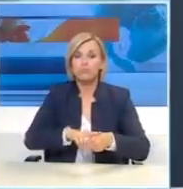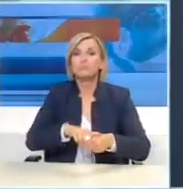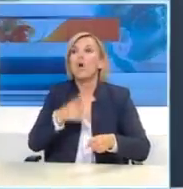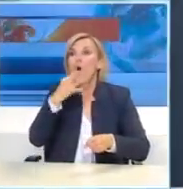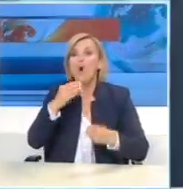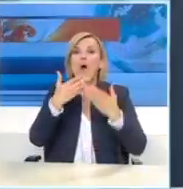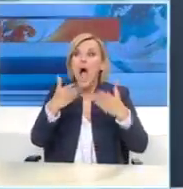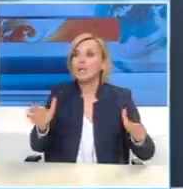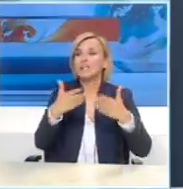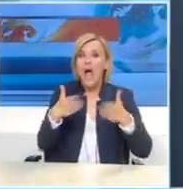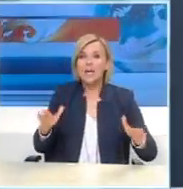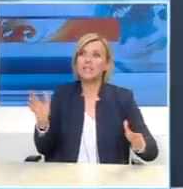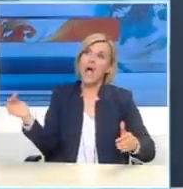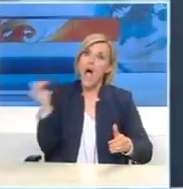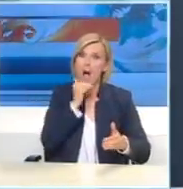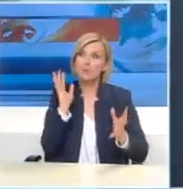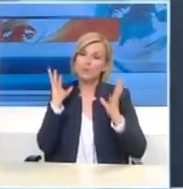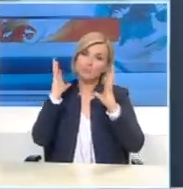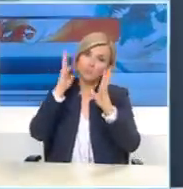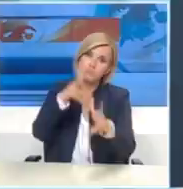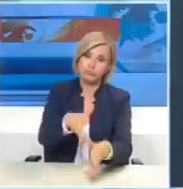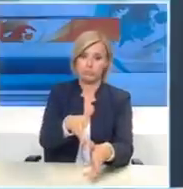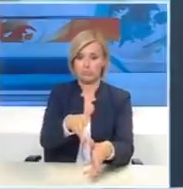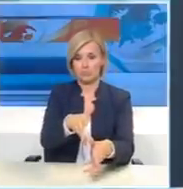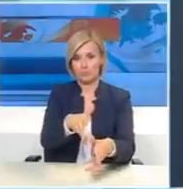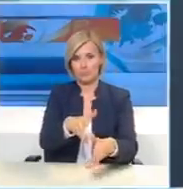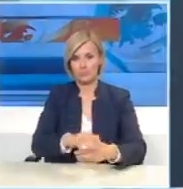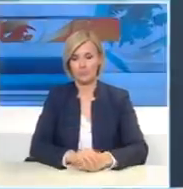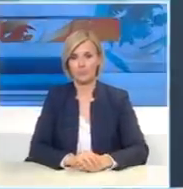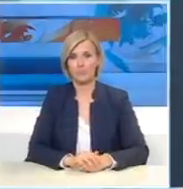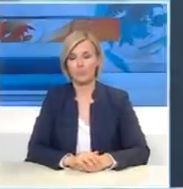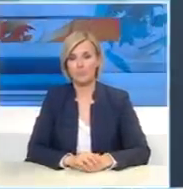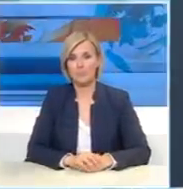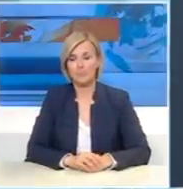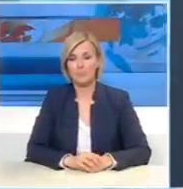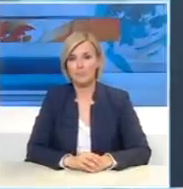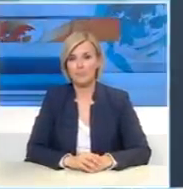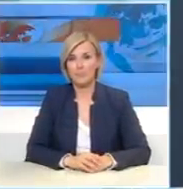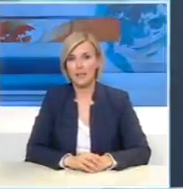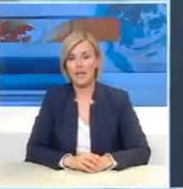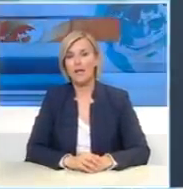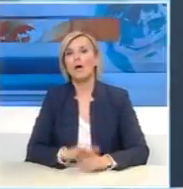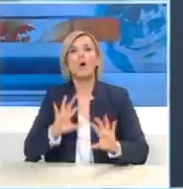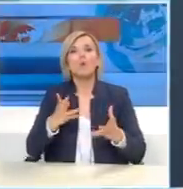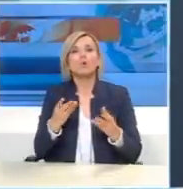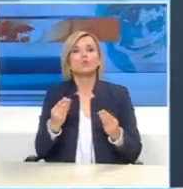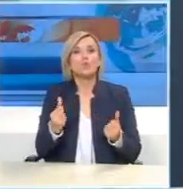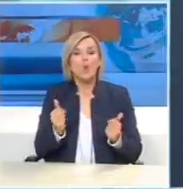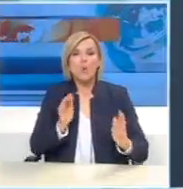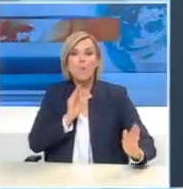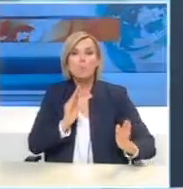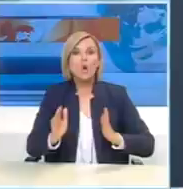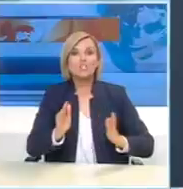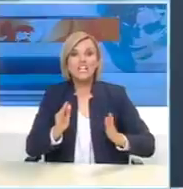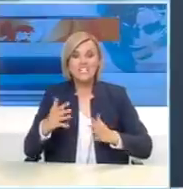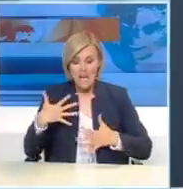βοήθεια. Η σταδιακή ανοσία που θα οδηγούσε σε εξασφάλιση του πληθυσμού από περαιτέρω